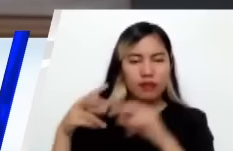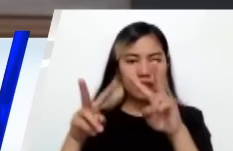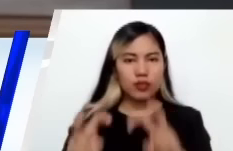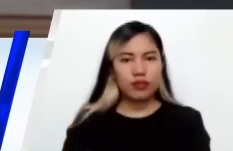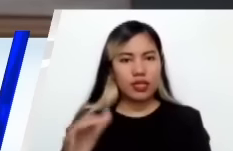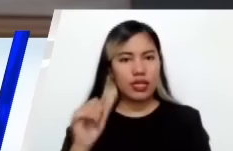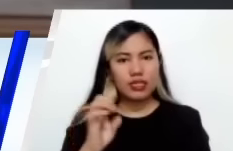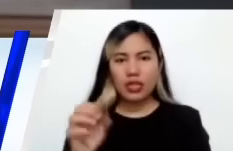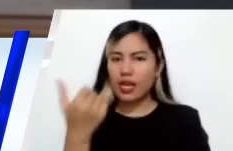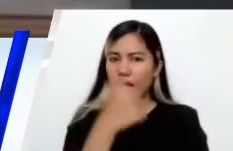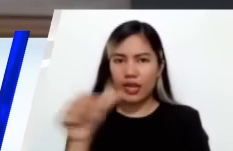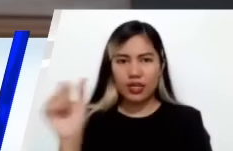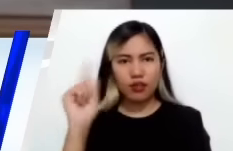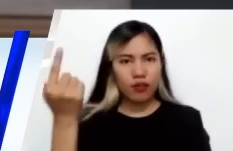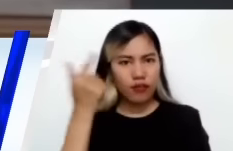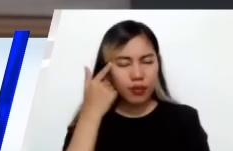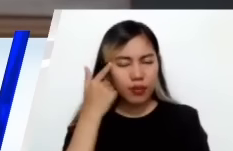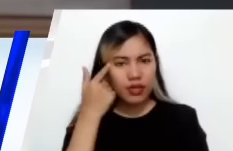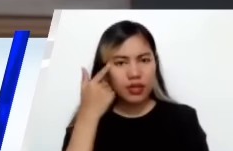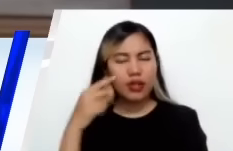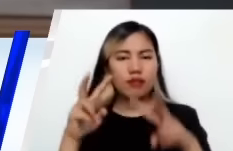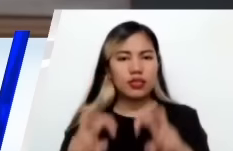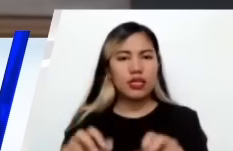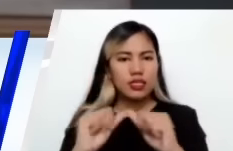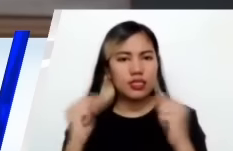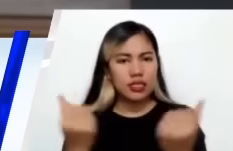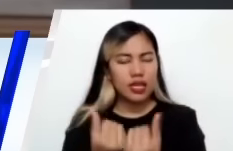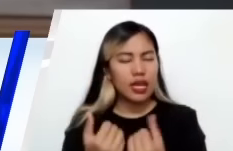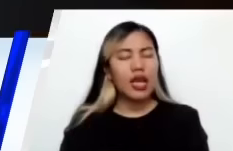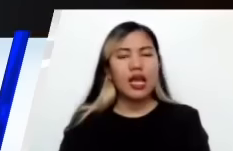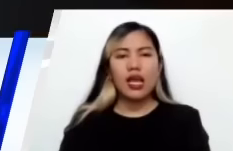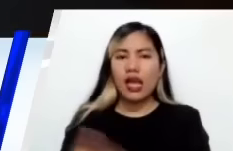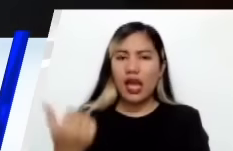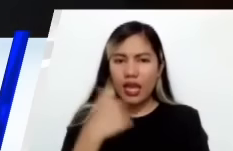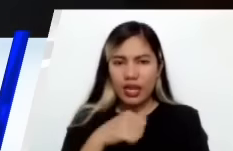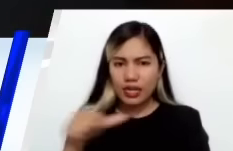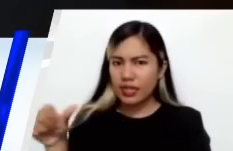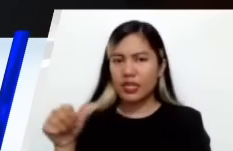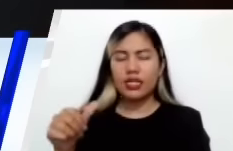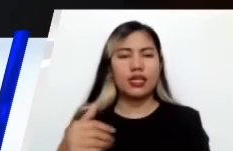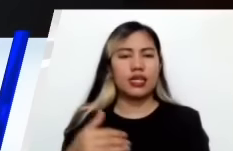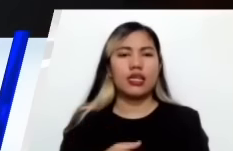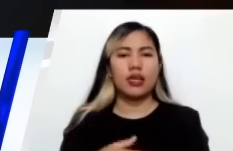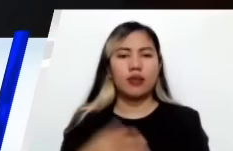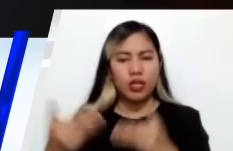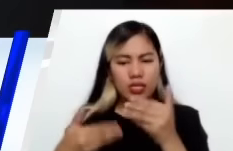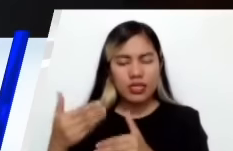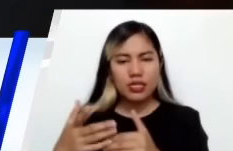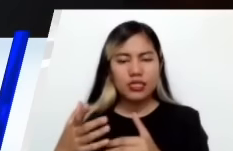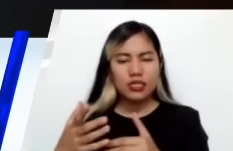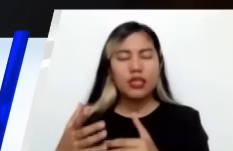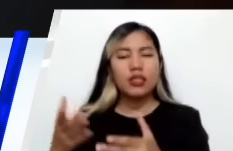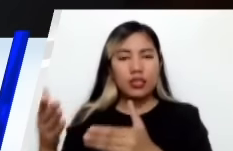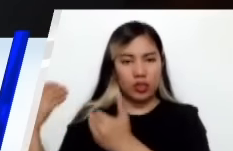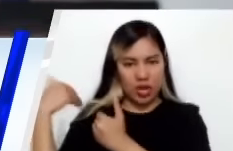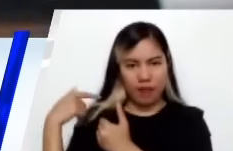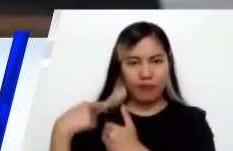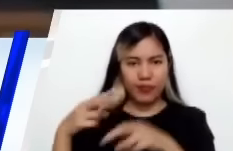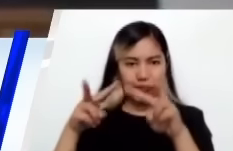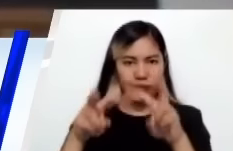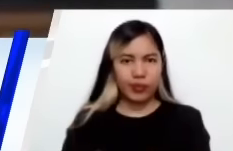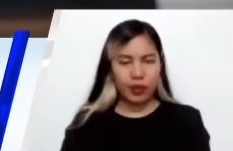government investigative agency at any stage of the proceedings. Sabi ni Martirez, yan ay kung pipilitin ni